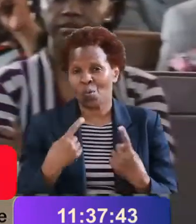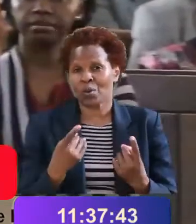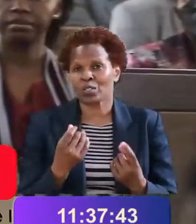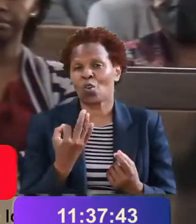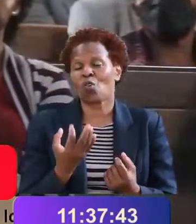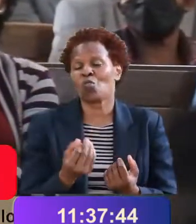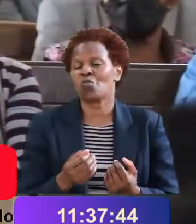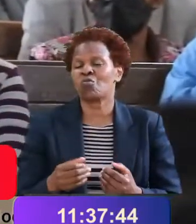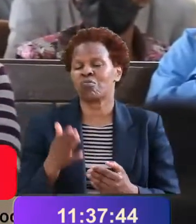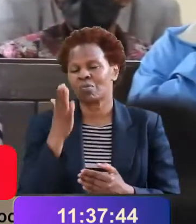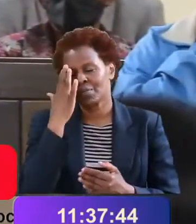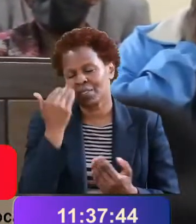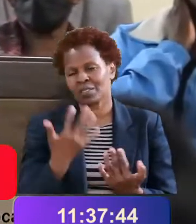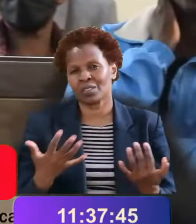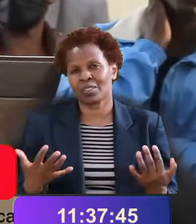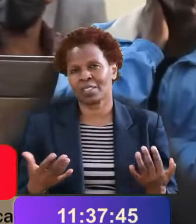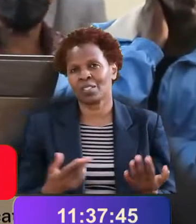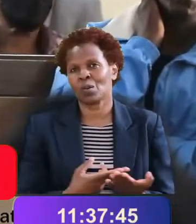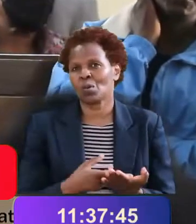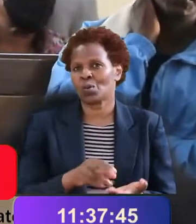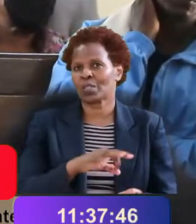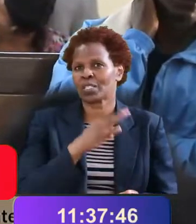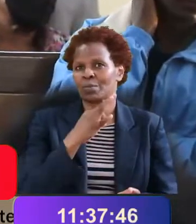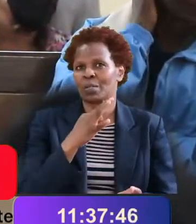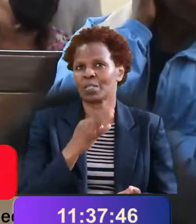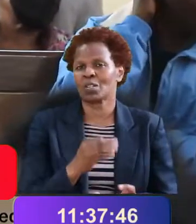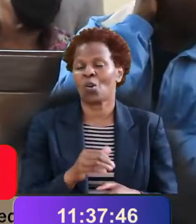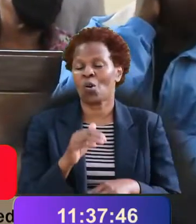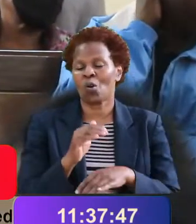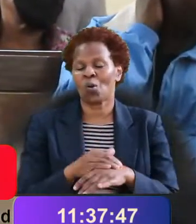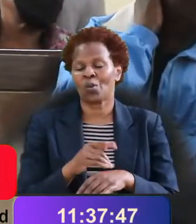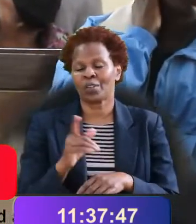Israel, and the Holy Spirit was upon him.